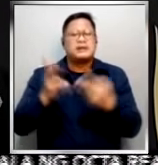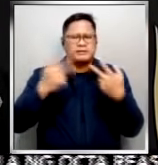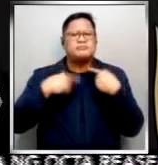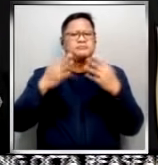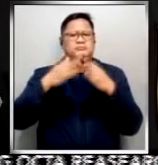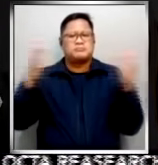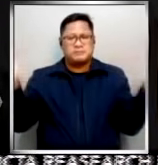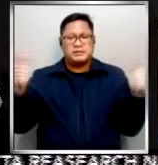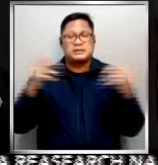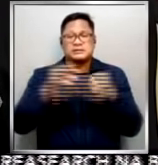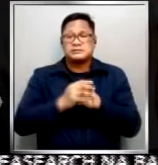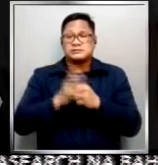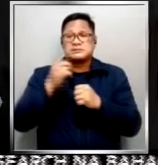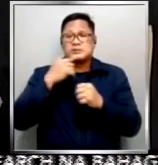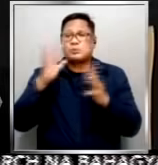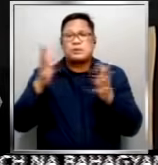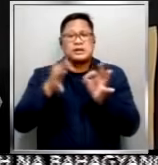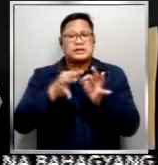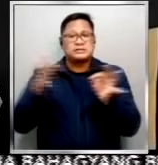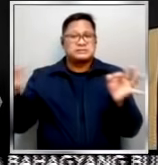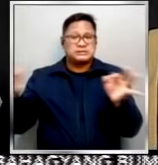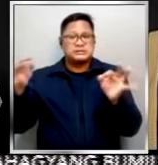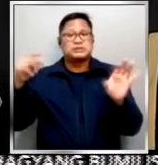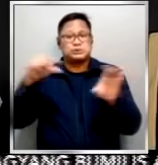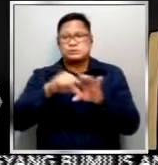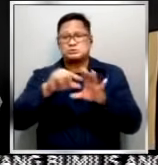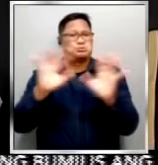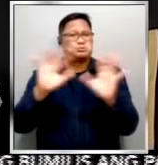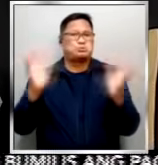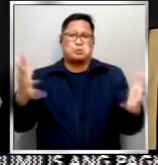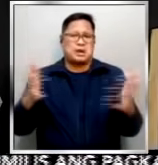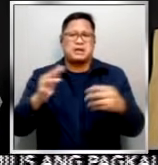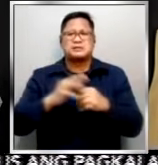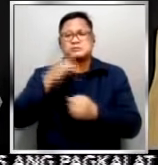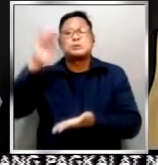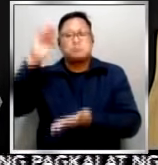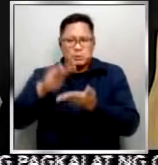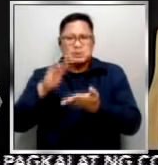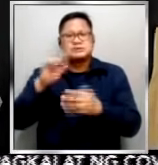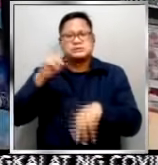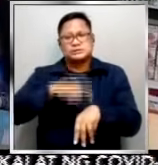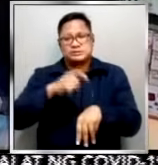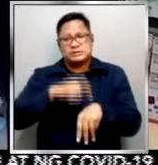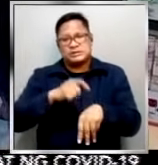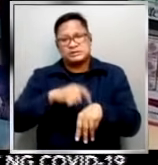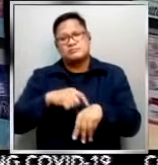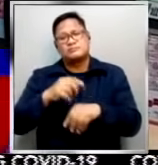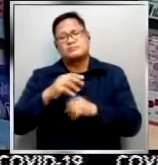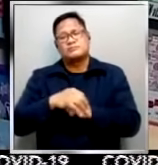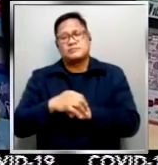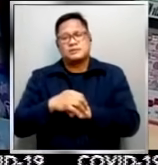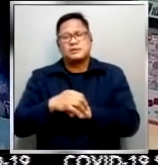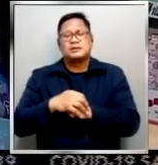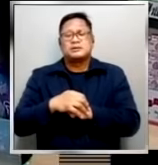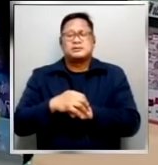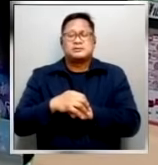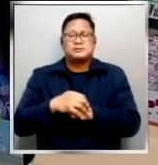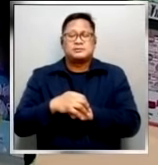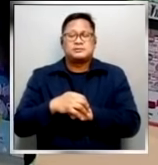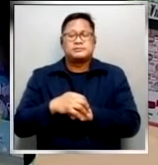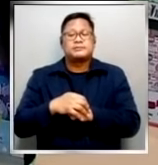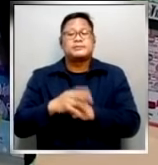ibang supermarkets. Nagbawas pa ng oras sa regular hours, on regular days. Mai Bermudez,